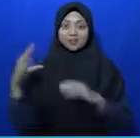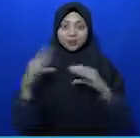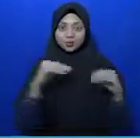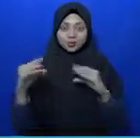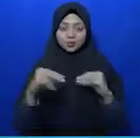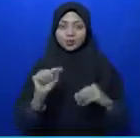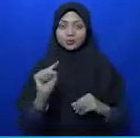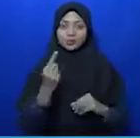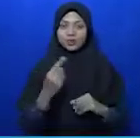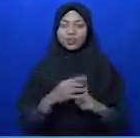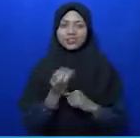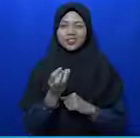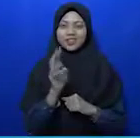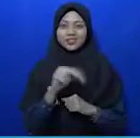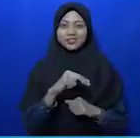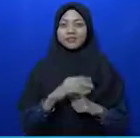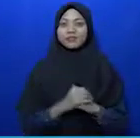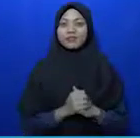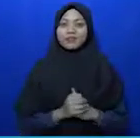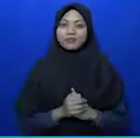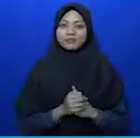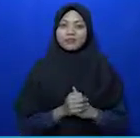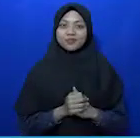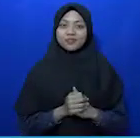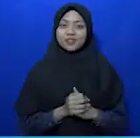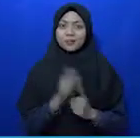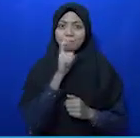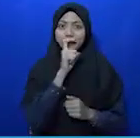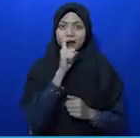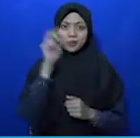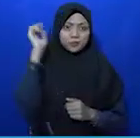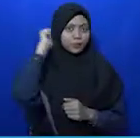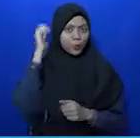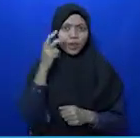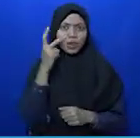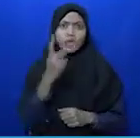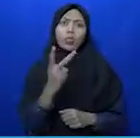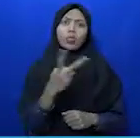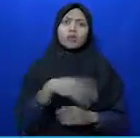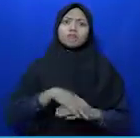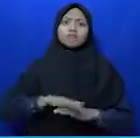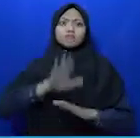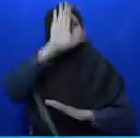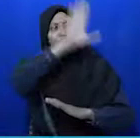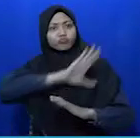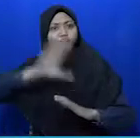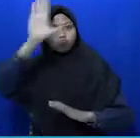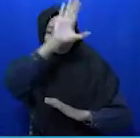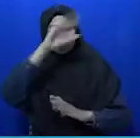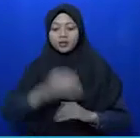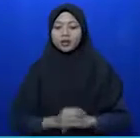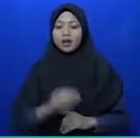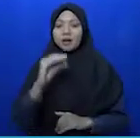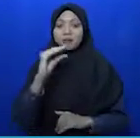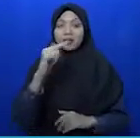akan kita mulai. Sebagaimana Bapak Ibu lihat di depan, pagi hari ini kita